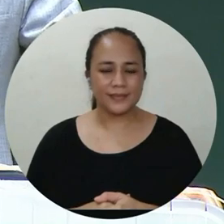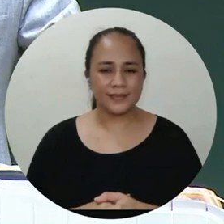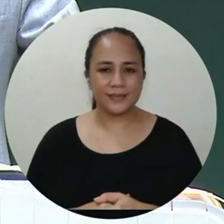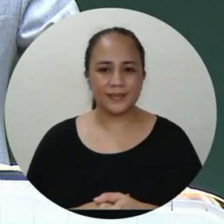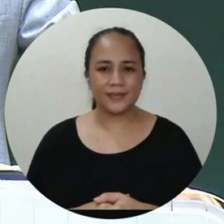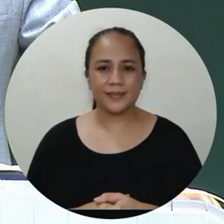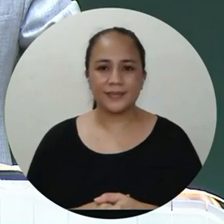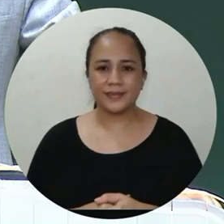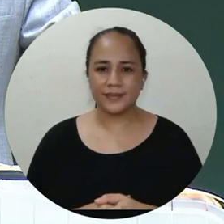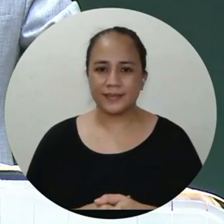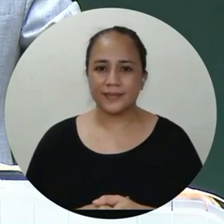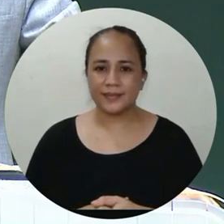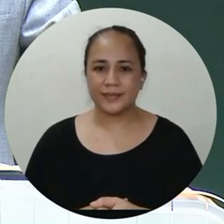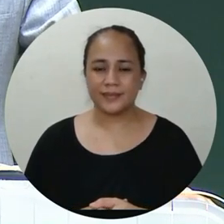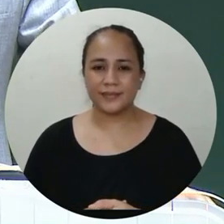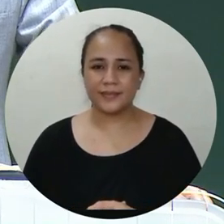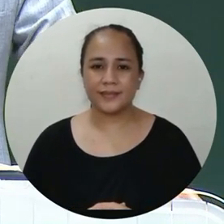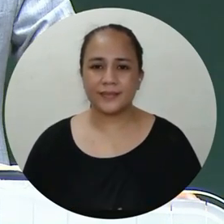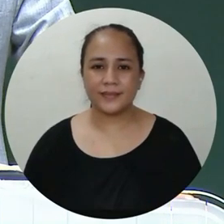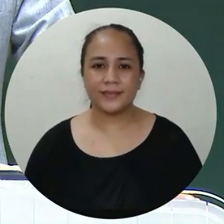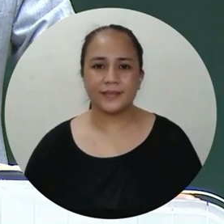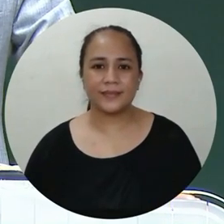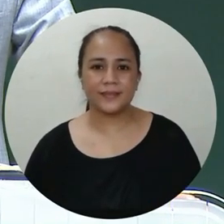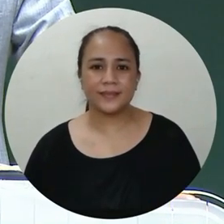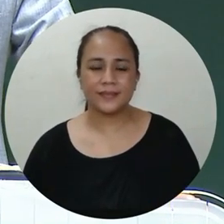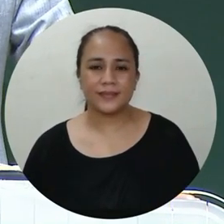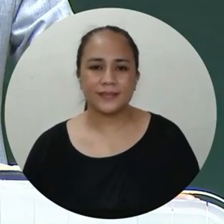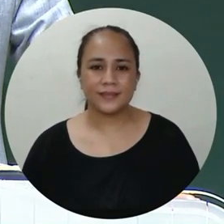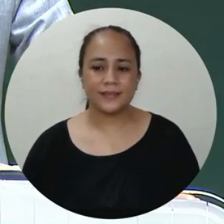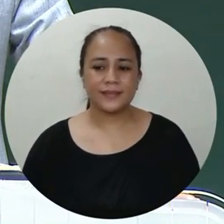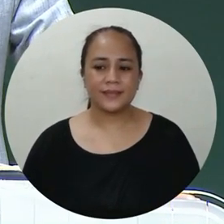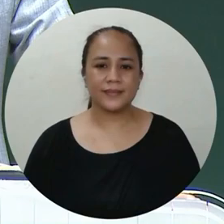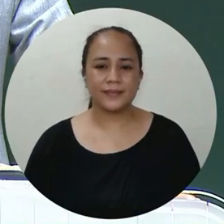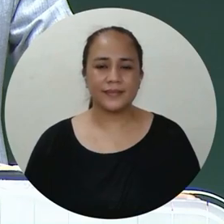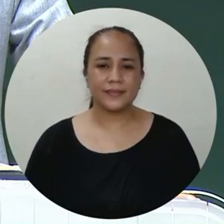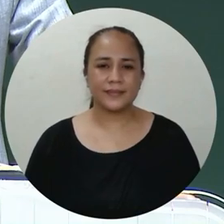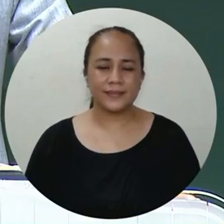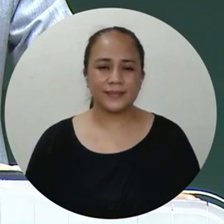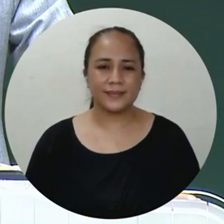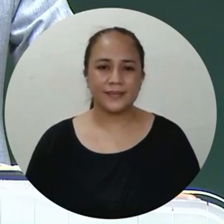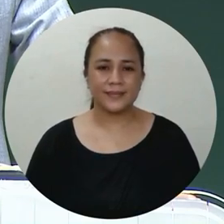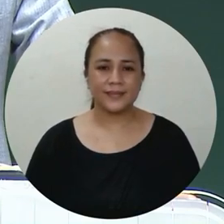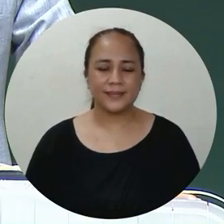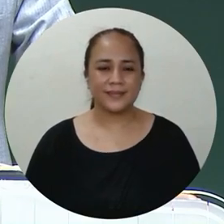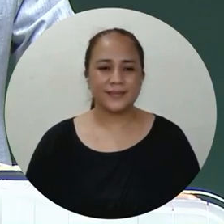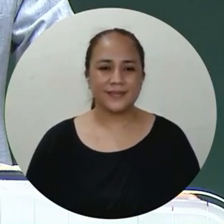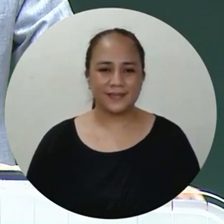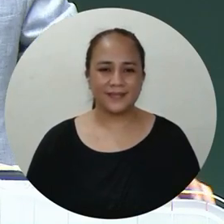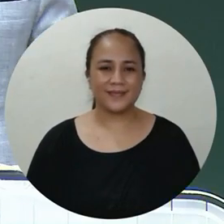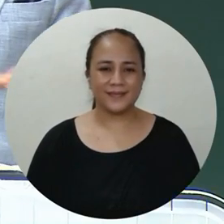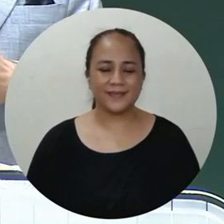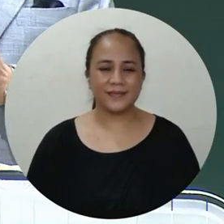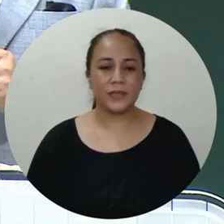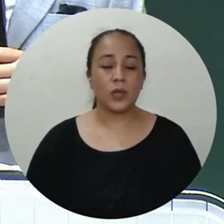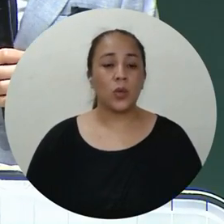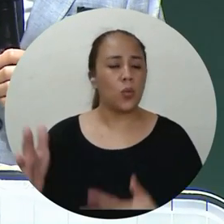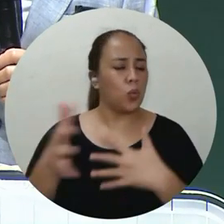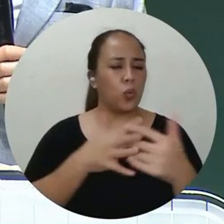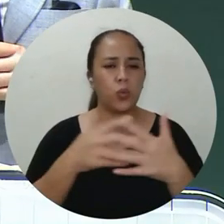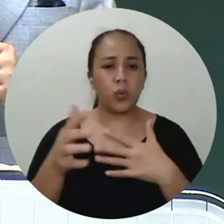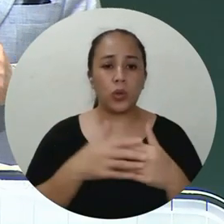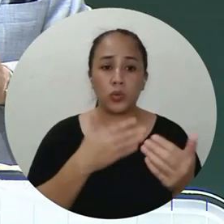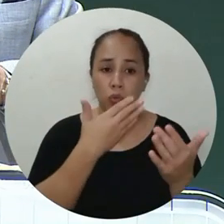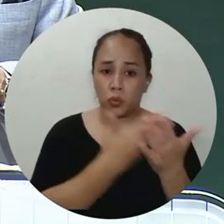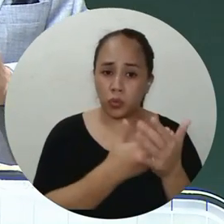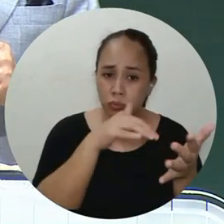이제 예원교회 나와서 여러분들이 이 LTS 와서 그리스도 알았으면 끝난 거예요 재앙이. So whether you are good at studying, whether you're